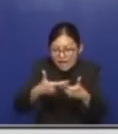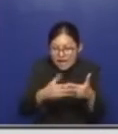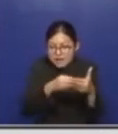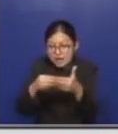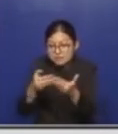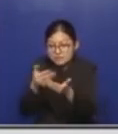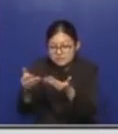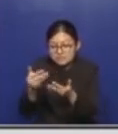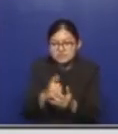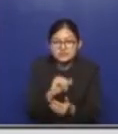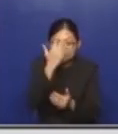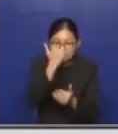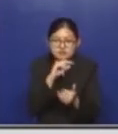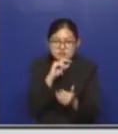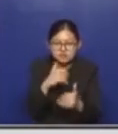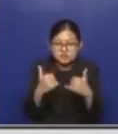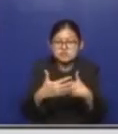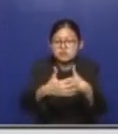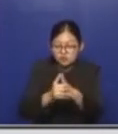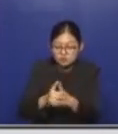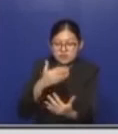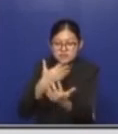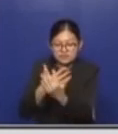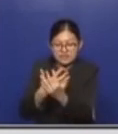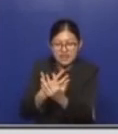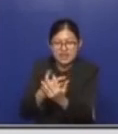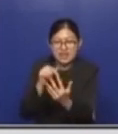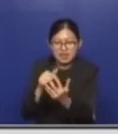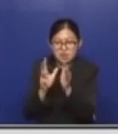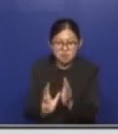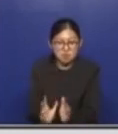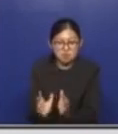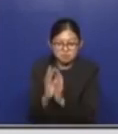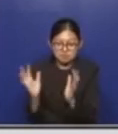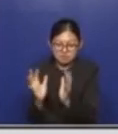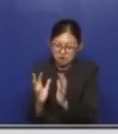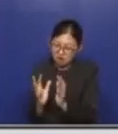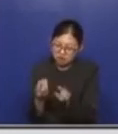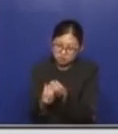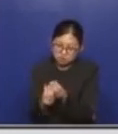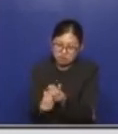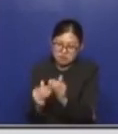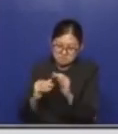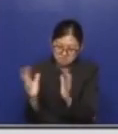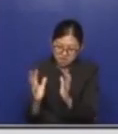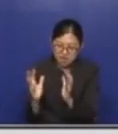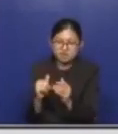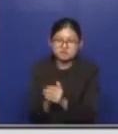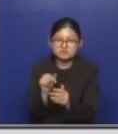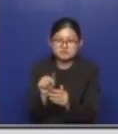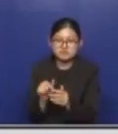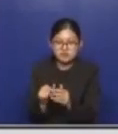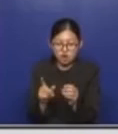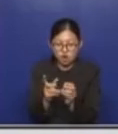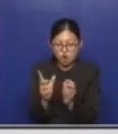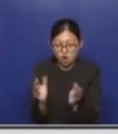กวันนี้ผู้ที่อยู่ในคุกในตารางที่ถูกขังอยู่จำนวนไม่น้อยเลยนะข้อมูลที่ทราบมาและมีข้อมูลที่ชัดเจ